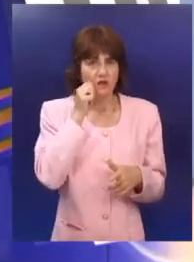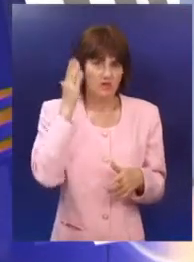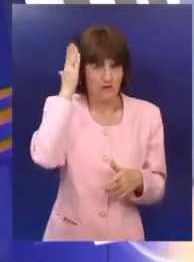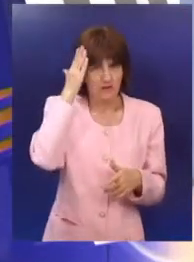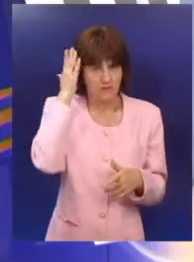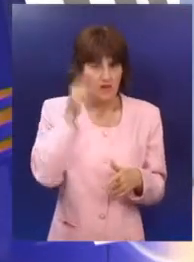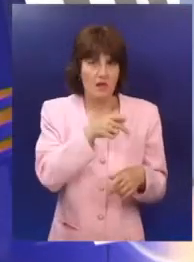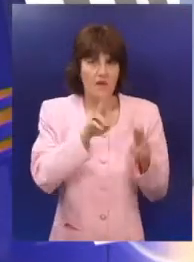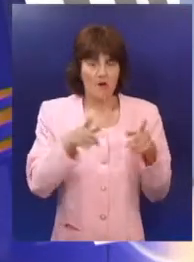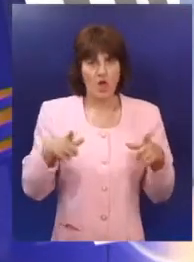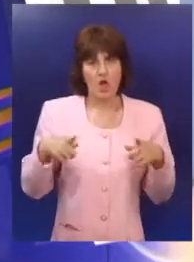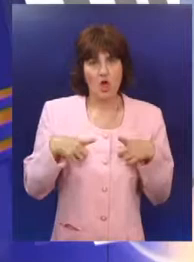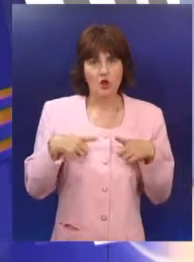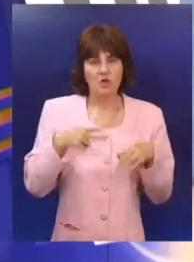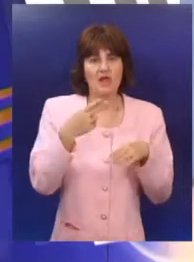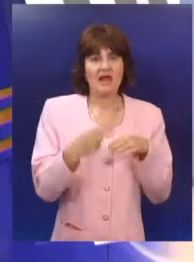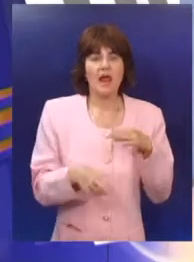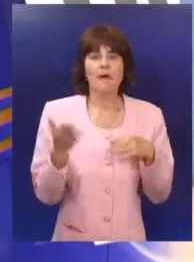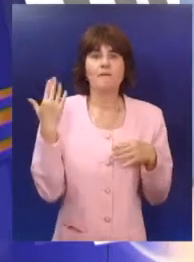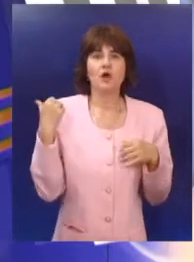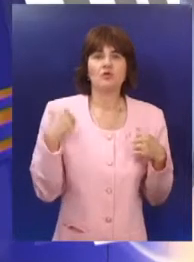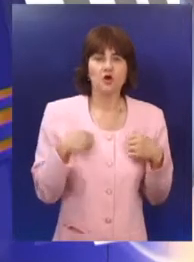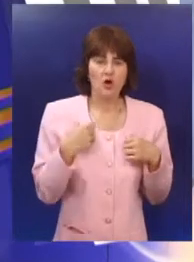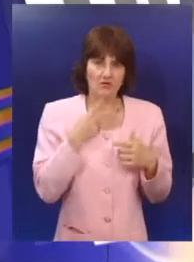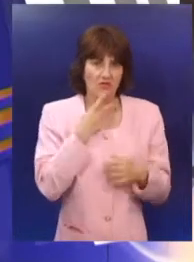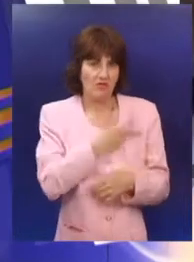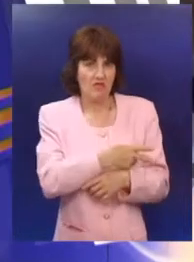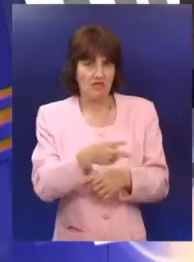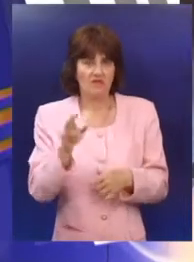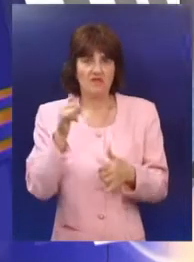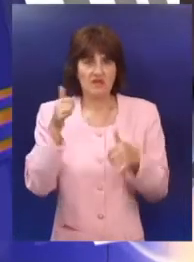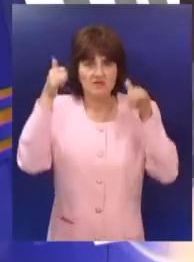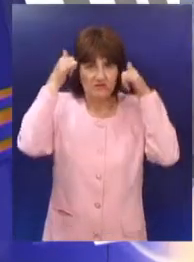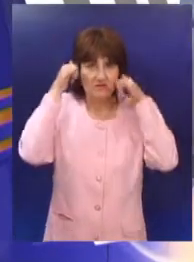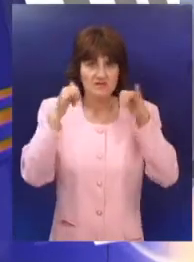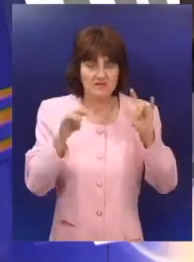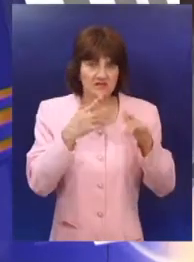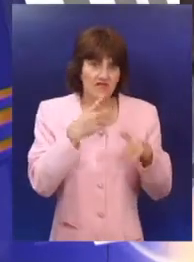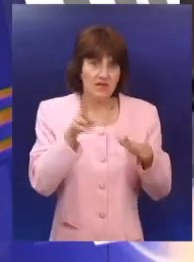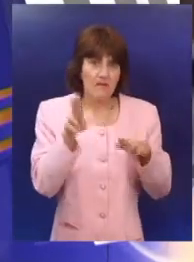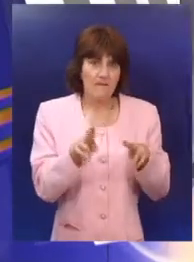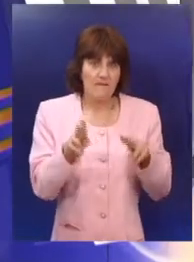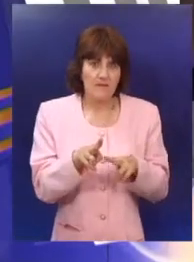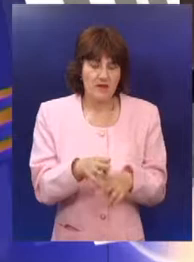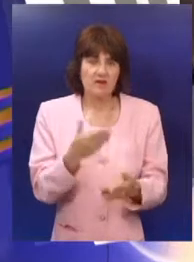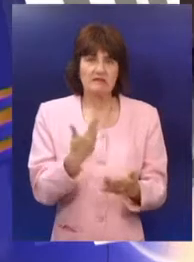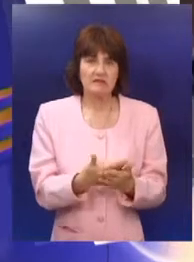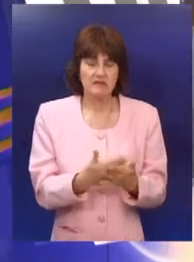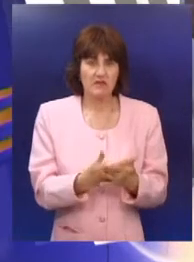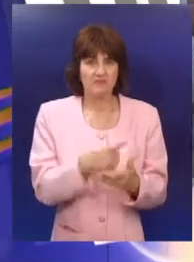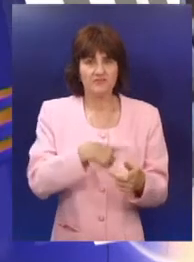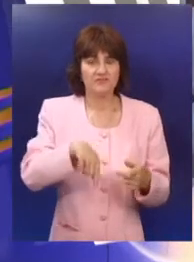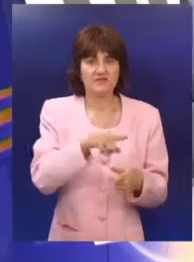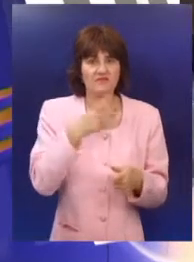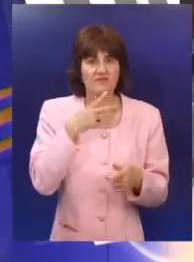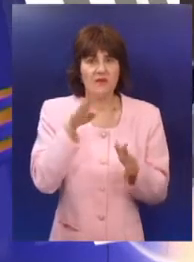da se ovakva situacija mogla očekivati krajem prošle godine, jer se tada videlo da se stoka ne stavlja u tov. Smanjeni priliv utovljene stoke na